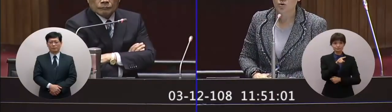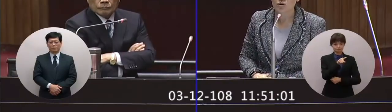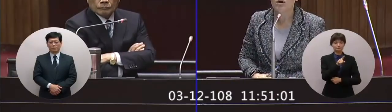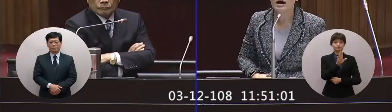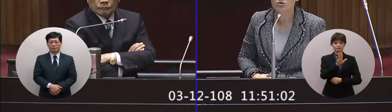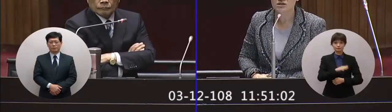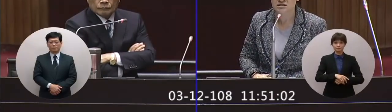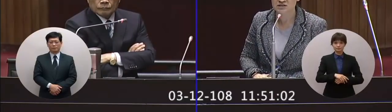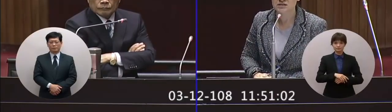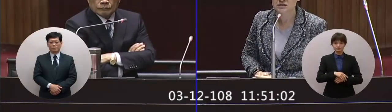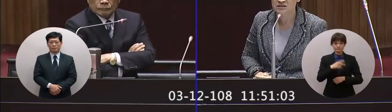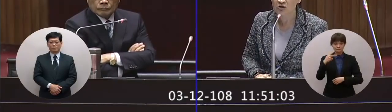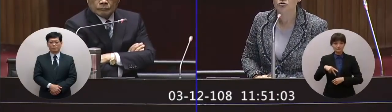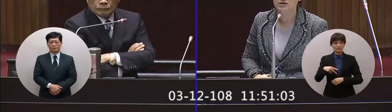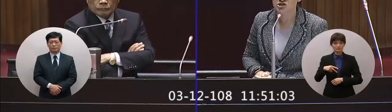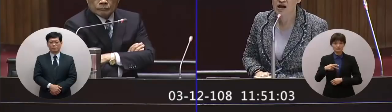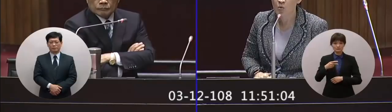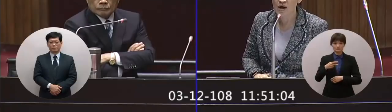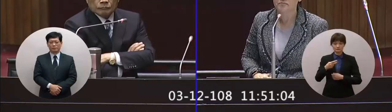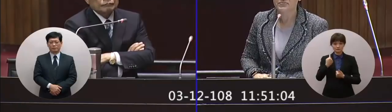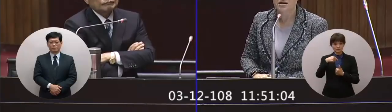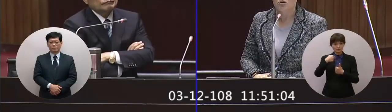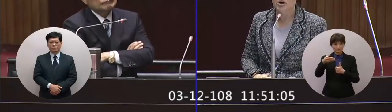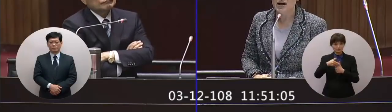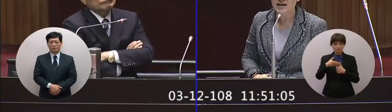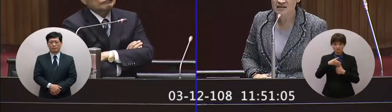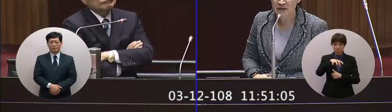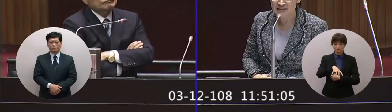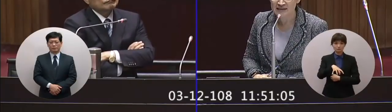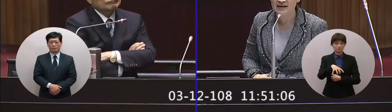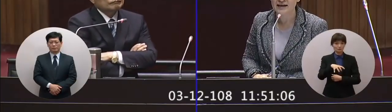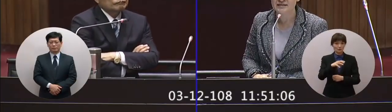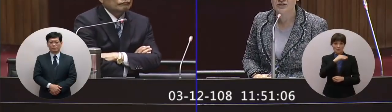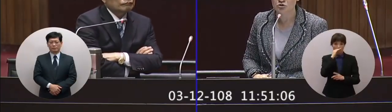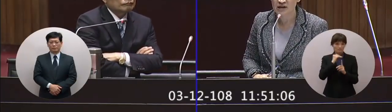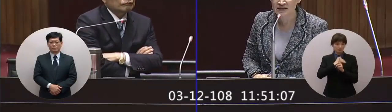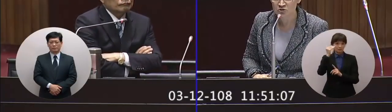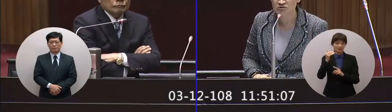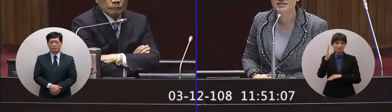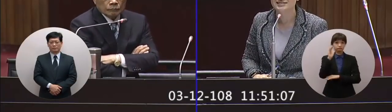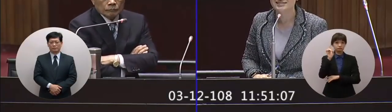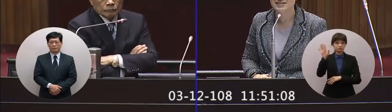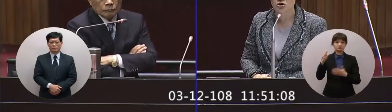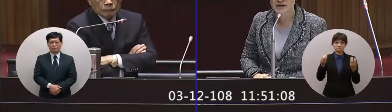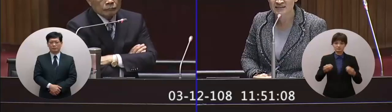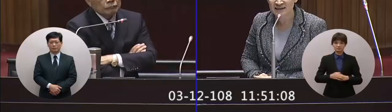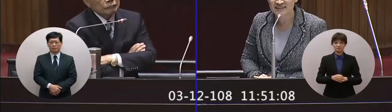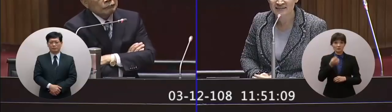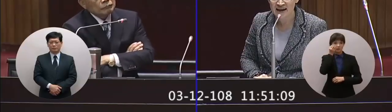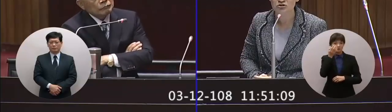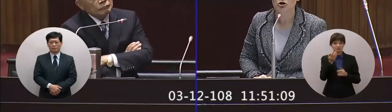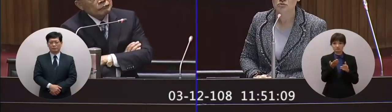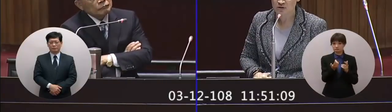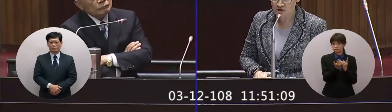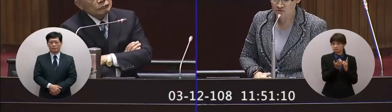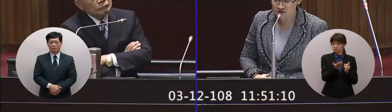的文化或者是教育的场馆。我们花莲以北的宜兰有传艺中心，我们以南